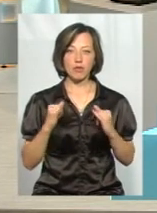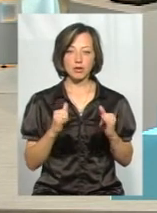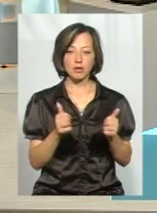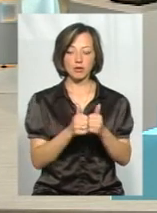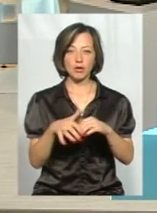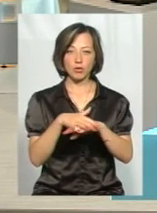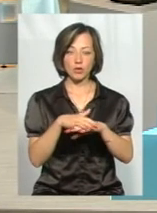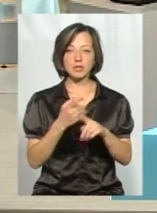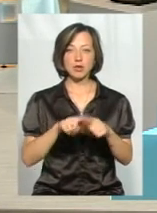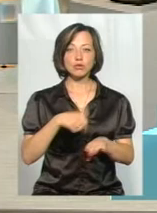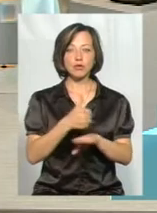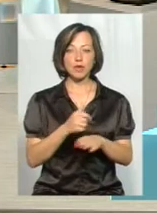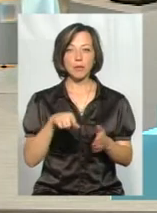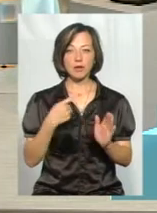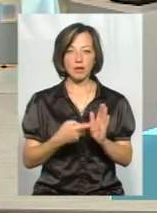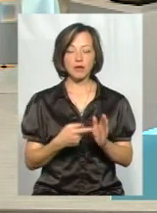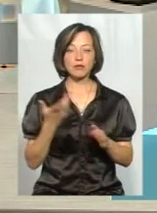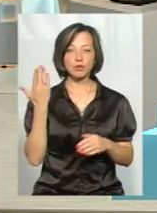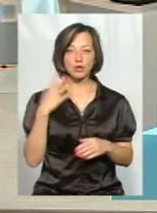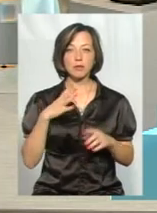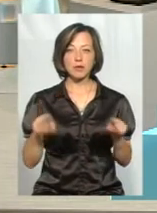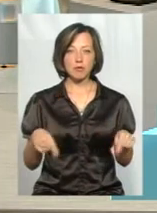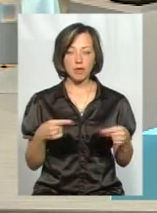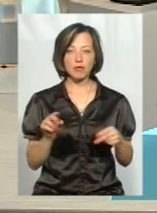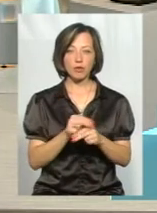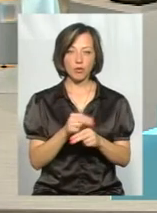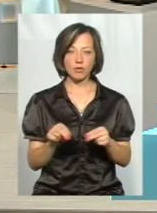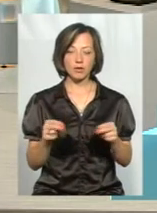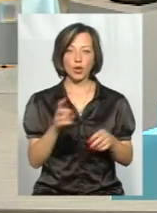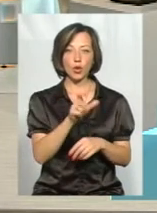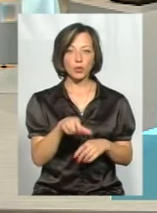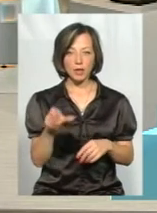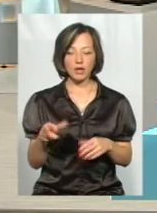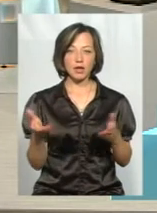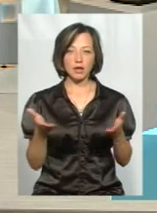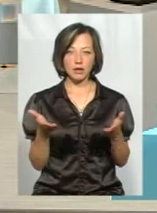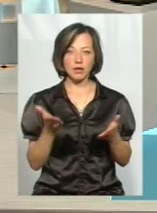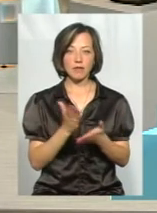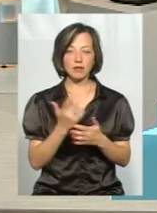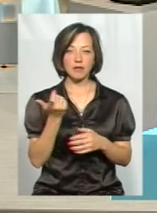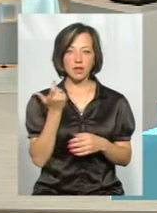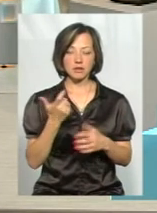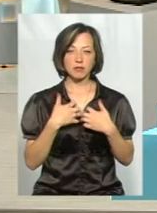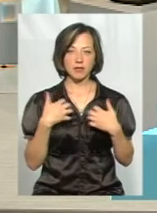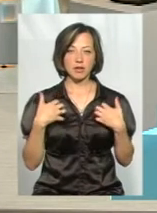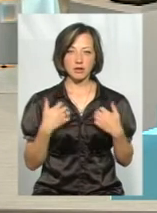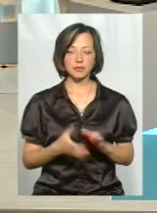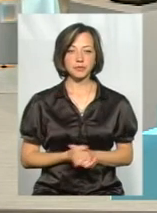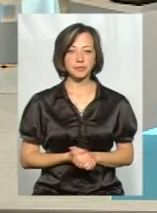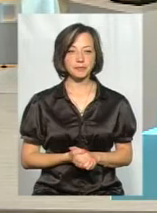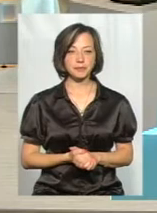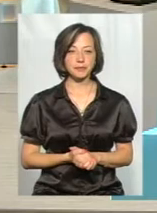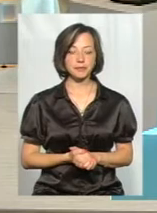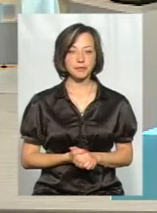оточенні. Це основне питання, яке вже піднімалося, виховувати людей, які являються власниками тварин, та дресирувати їх.